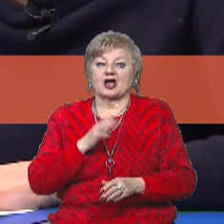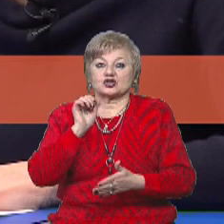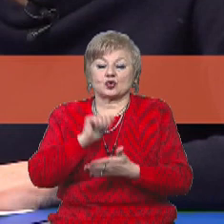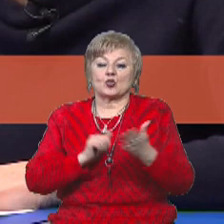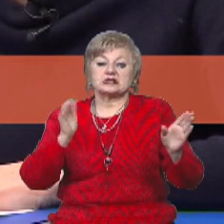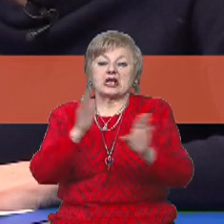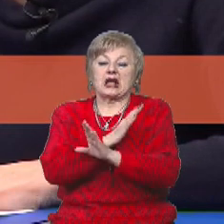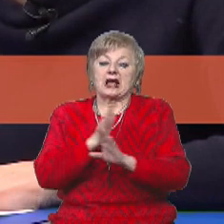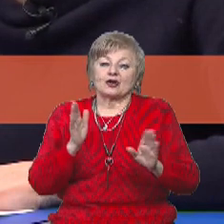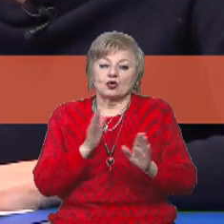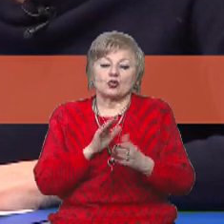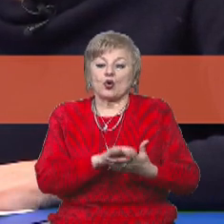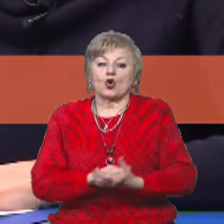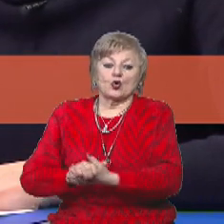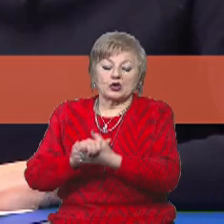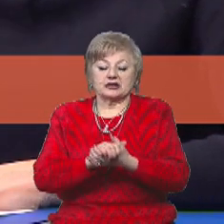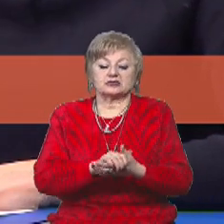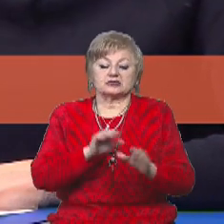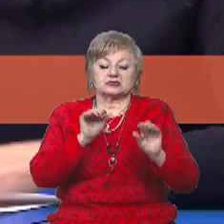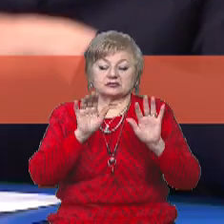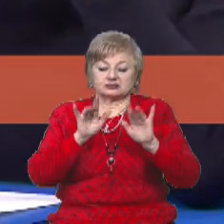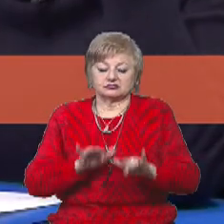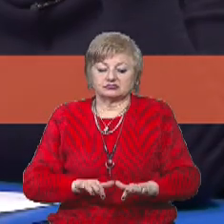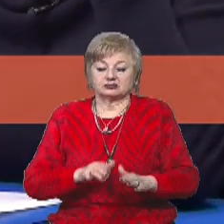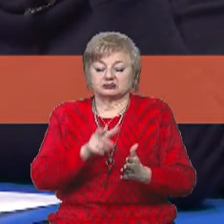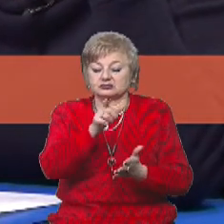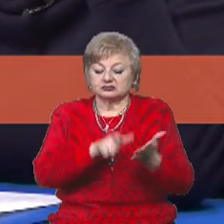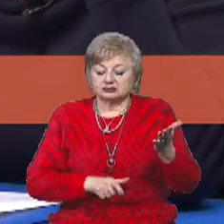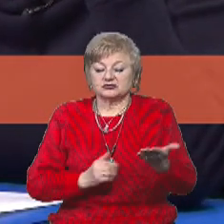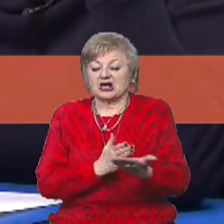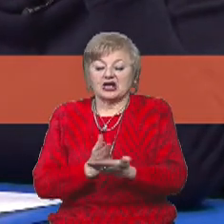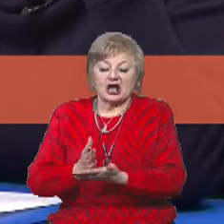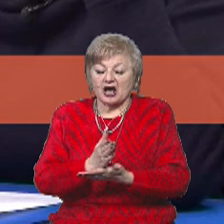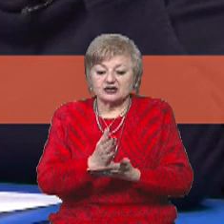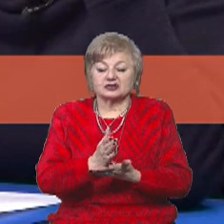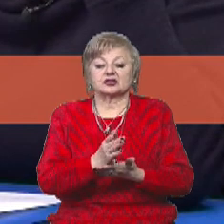екокоаліції роздруківку з проблемами, які є в Запоріжжі, з картами